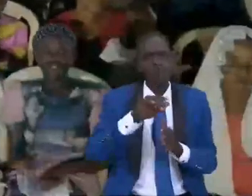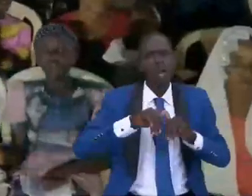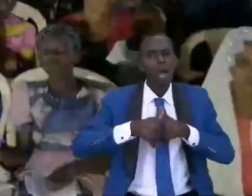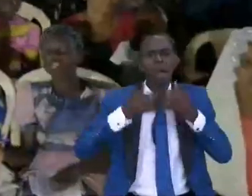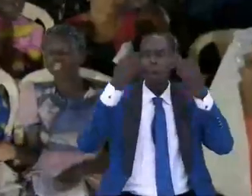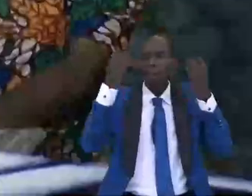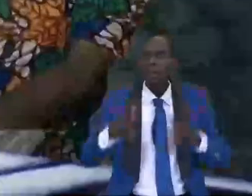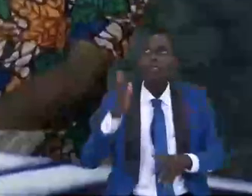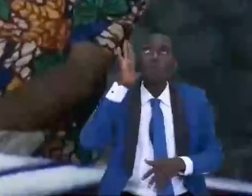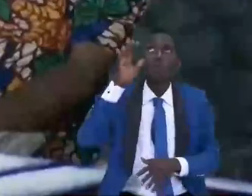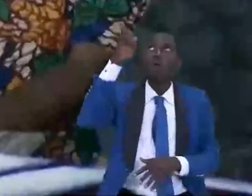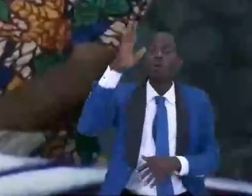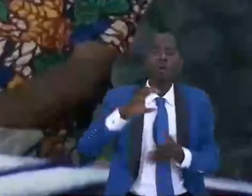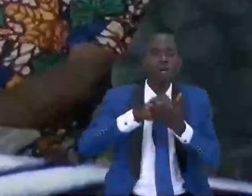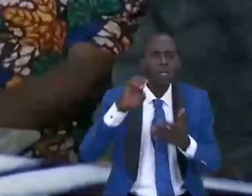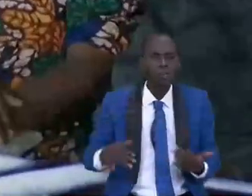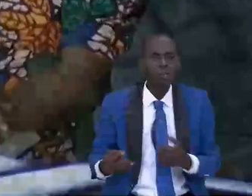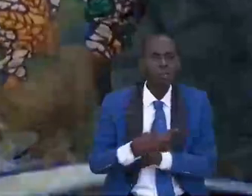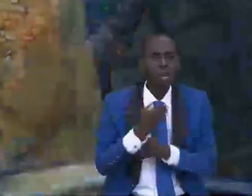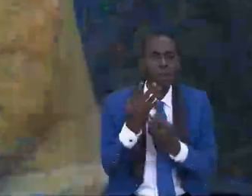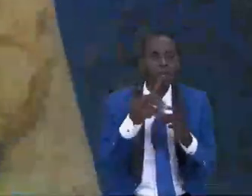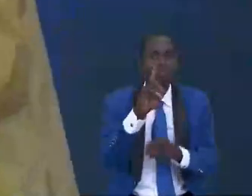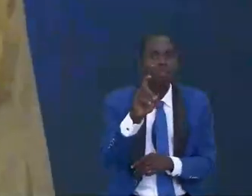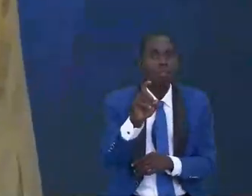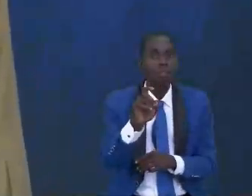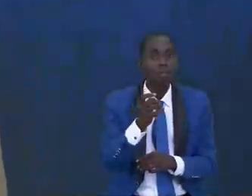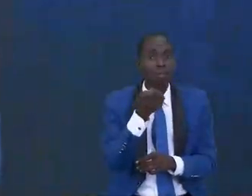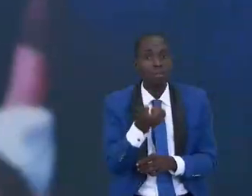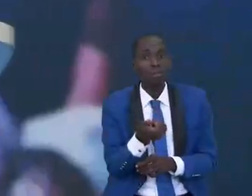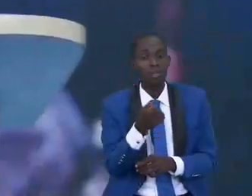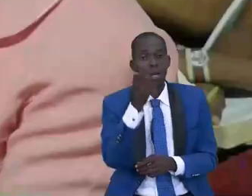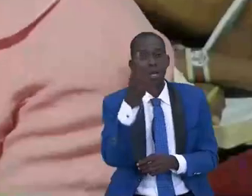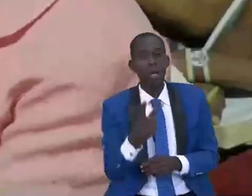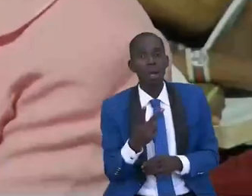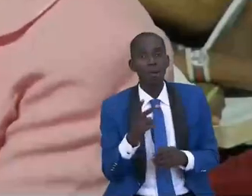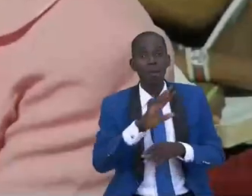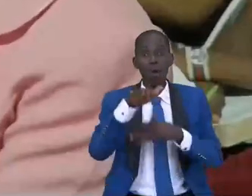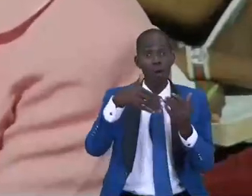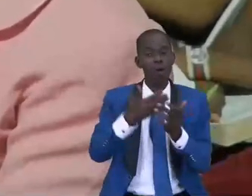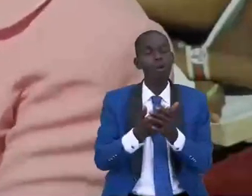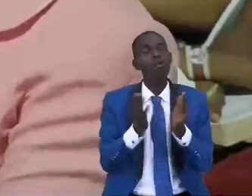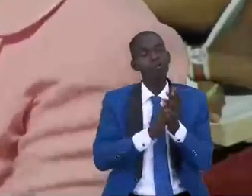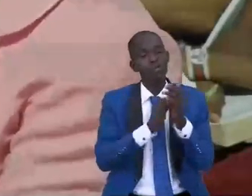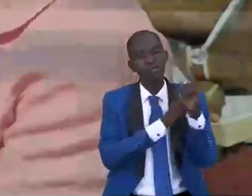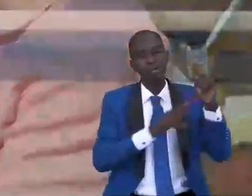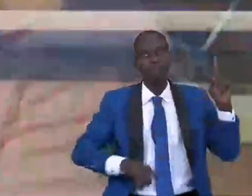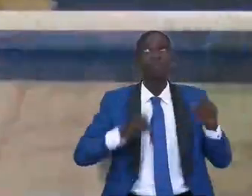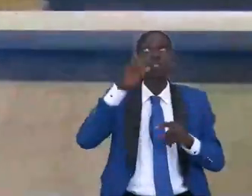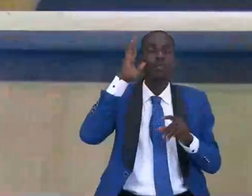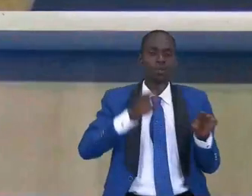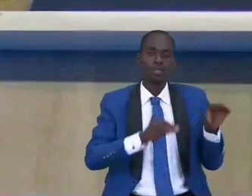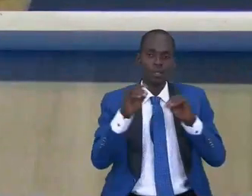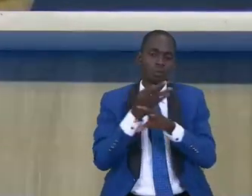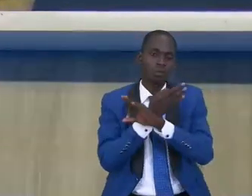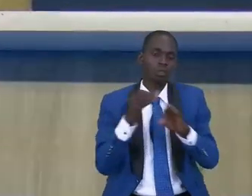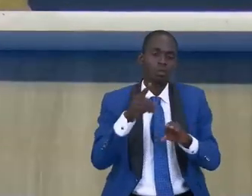de tout cela le Seigneur va-t-il ôter ce jour? Gloire à Dieu, il vous affranchira et vous serez